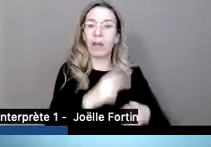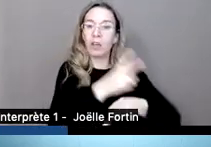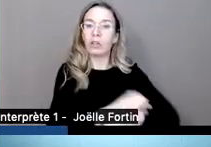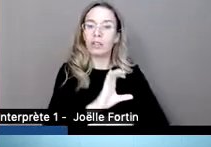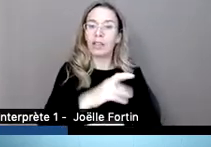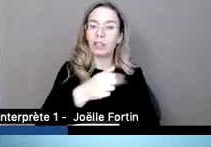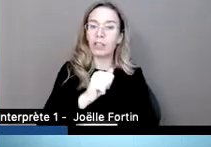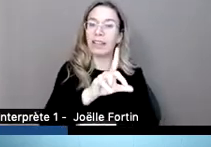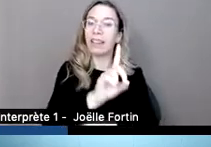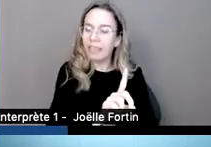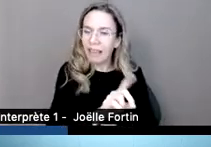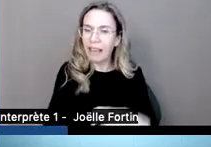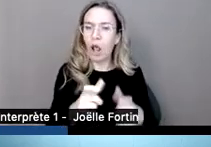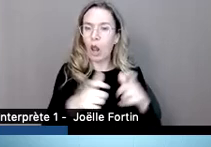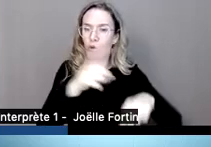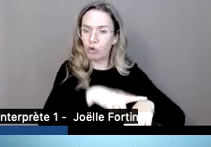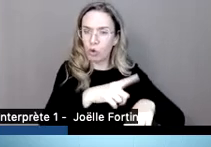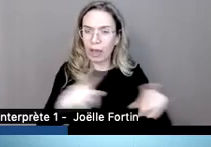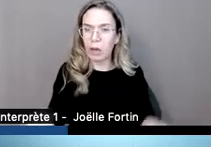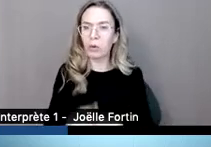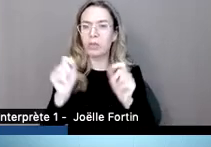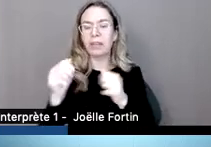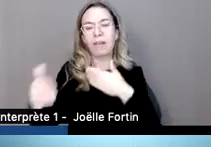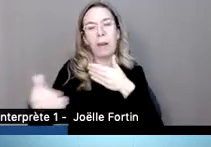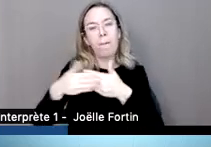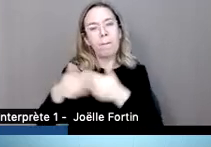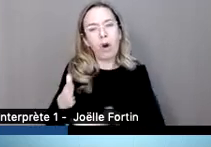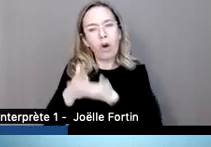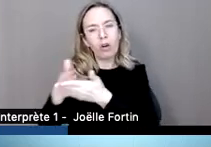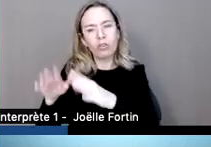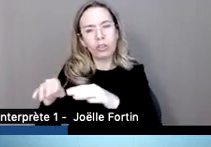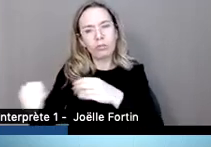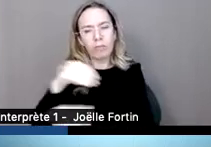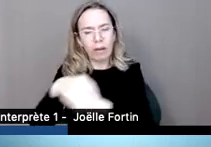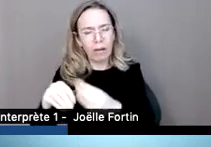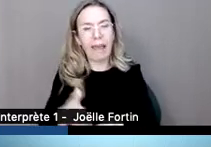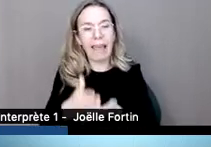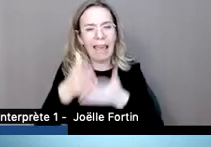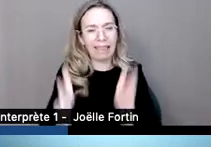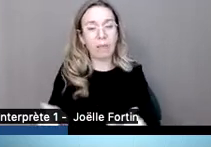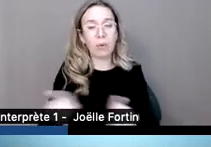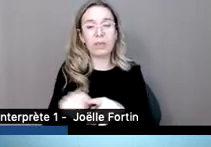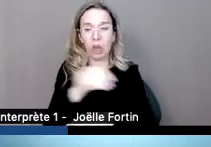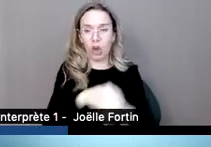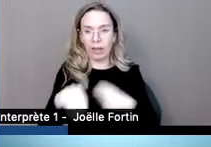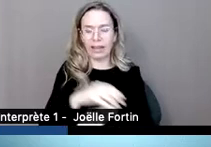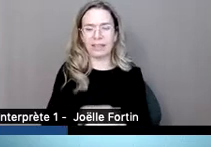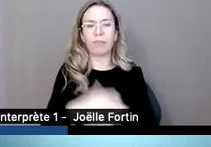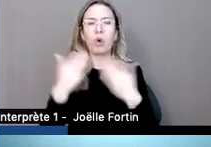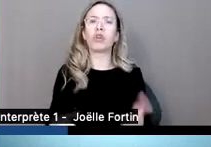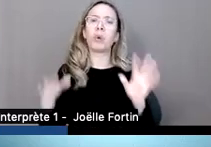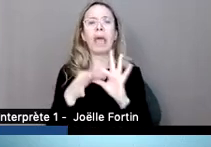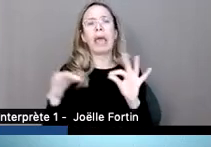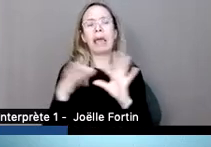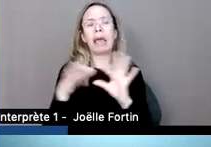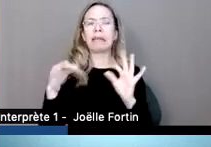longue durée et aussi avec les proches aidants et les organismes communautaires. Aujourd'hui, je vais vous donner un survol, d'accord? Ce n'est pas